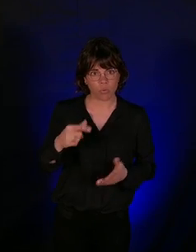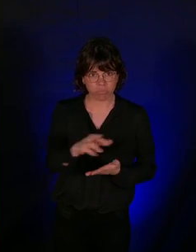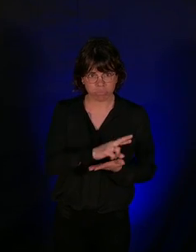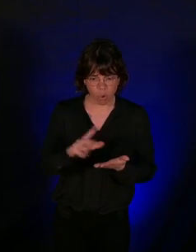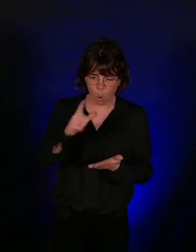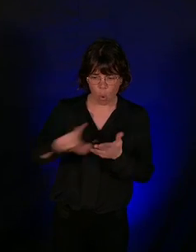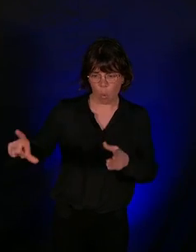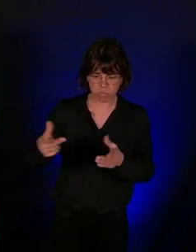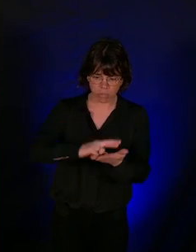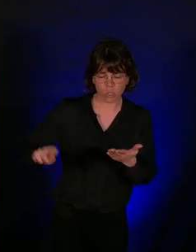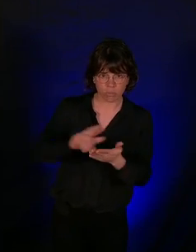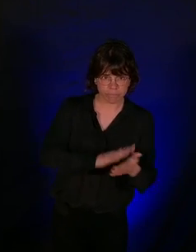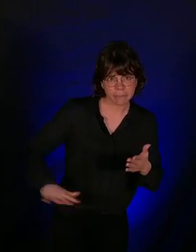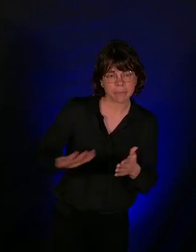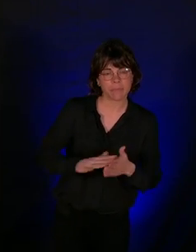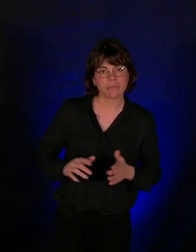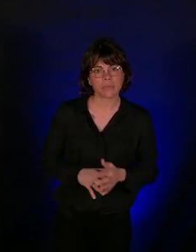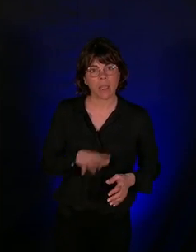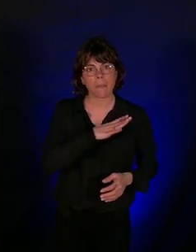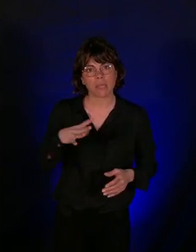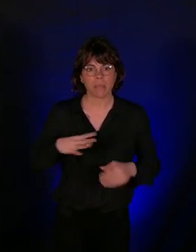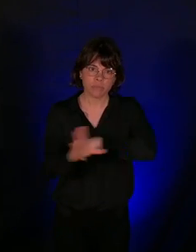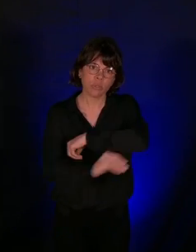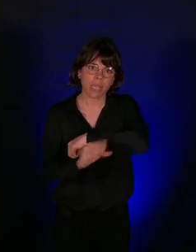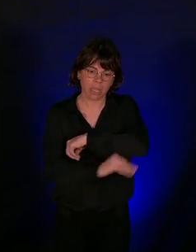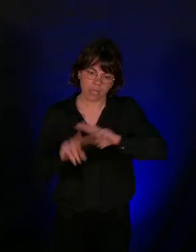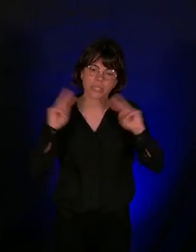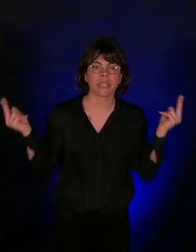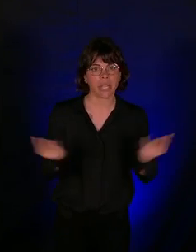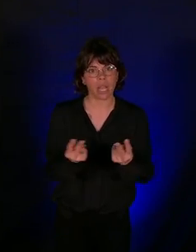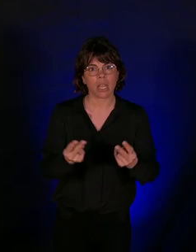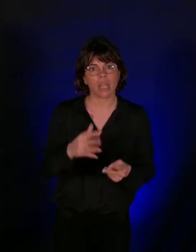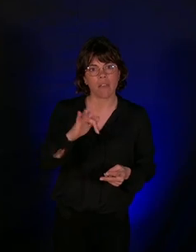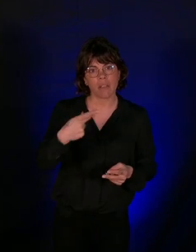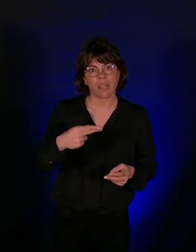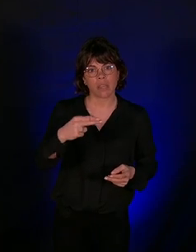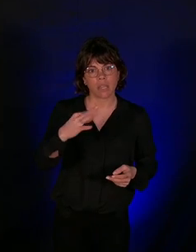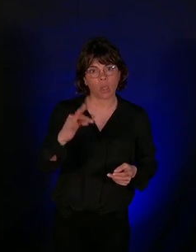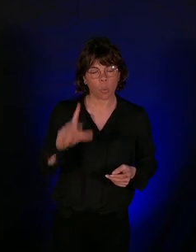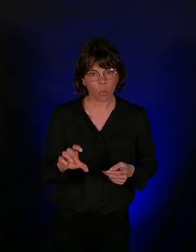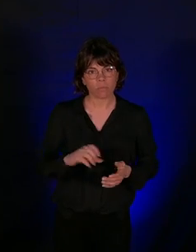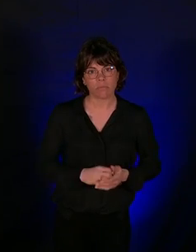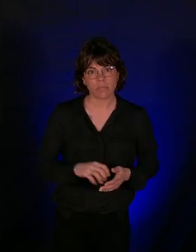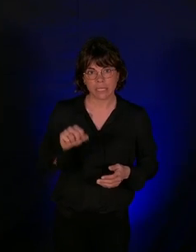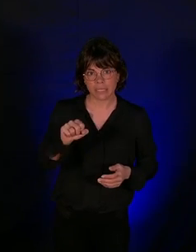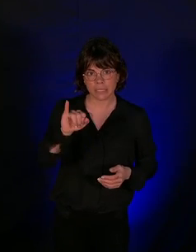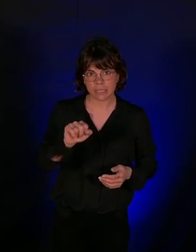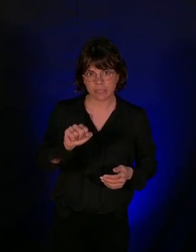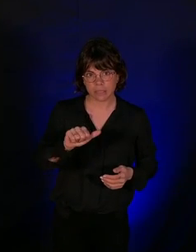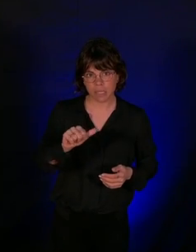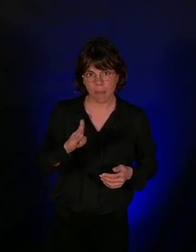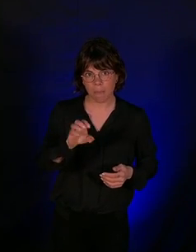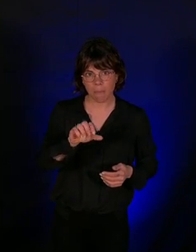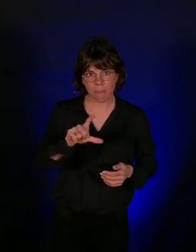Virginie par secrétaire général de la FNTE Isabelle ledou secrétaire générale de